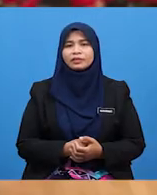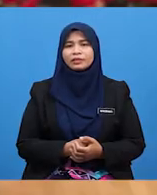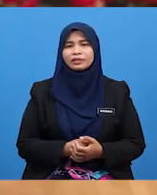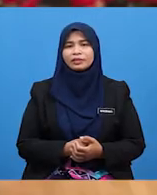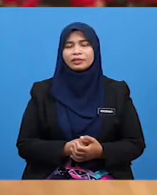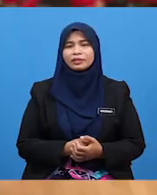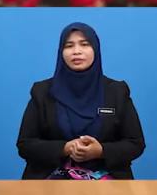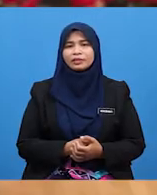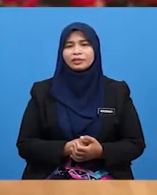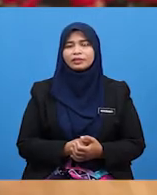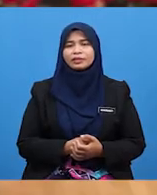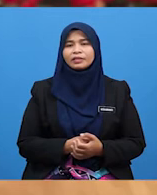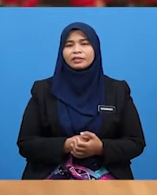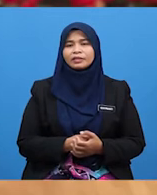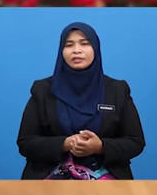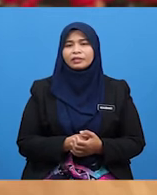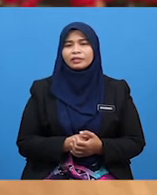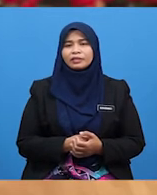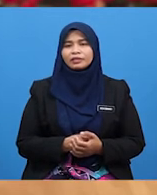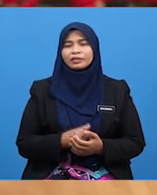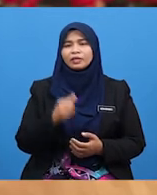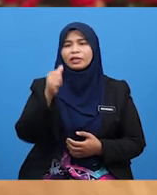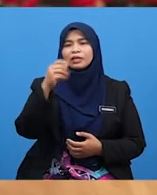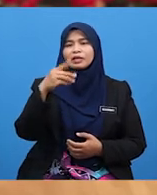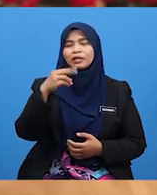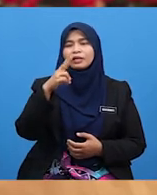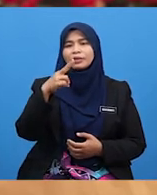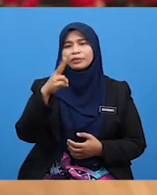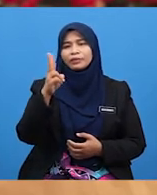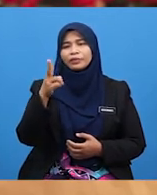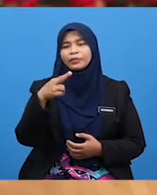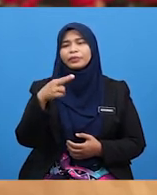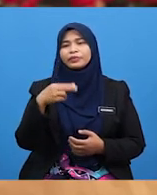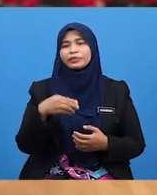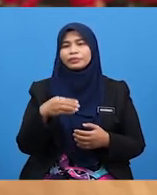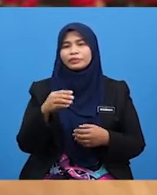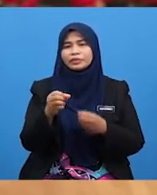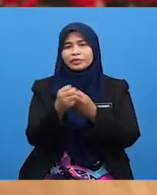itu? Aduh, sayang. Betul. Jadi, aduh, patah lagu dia adalah